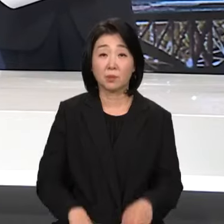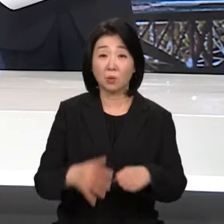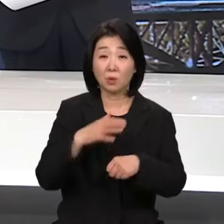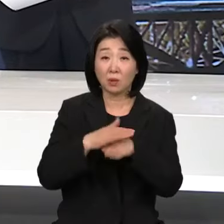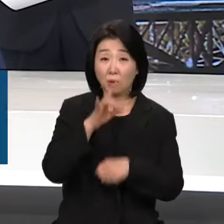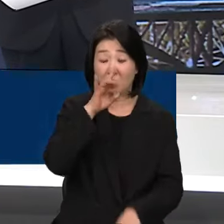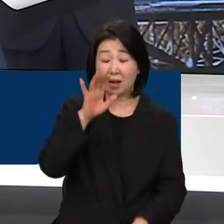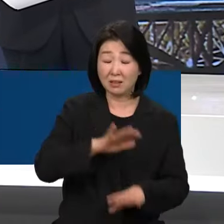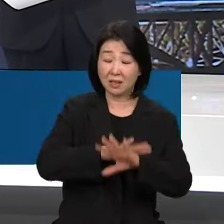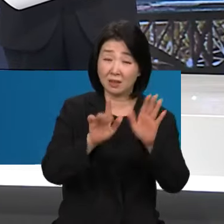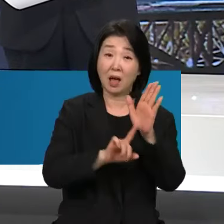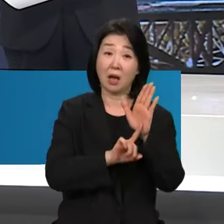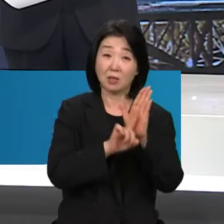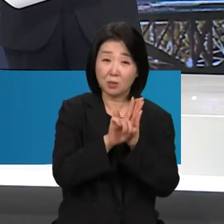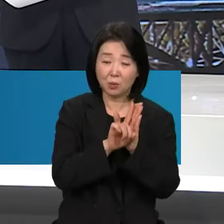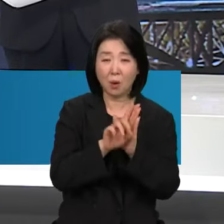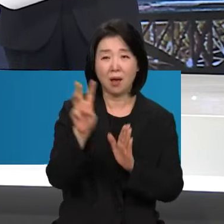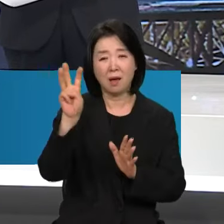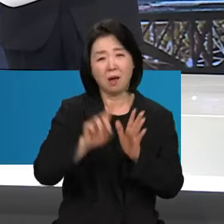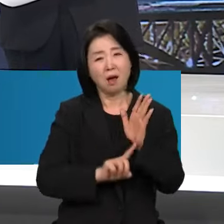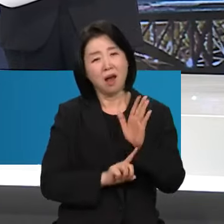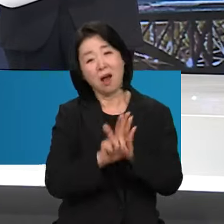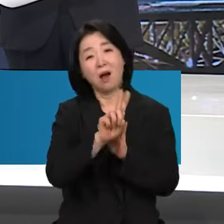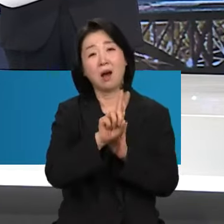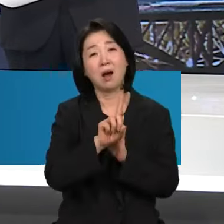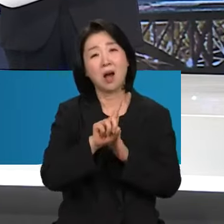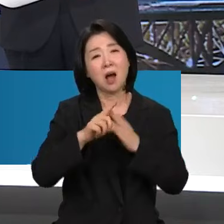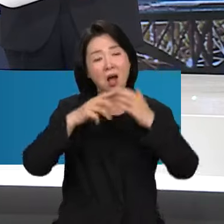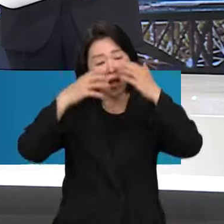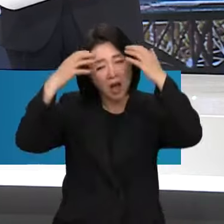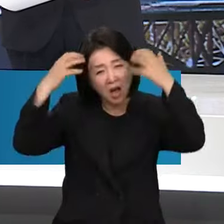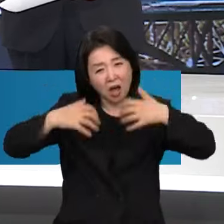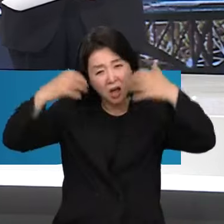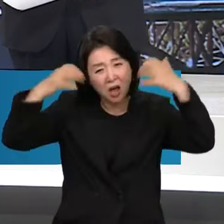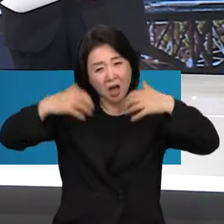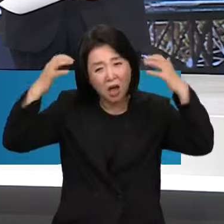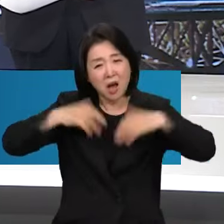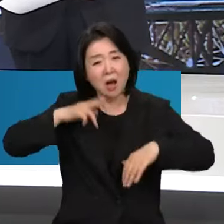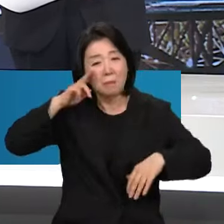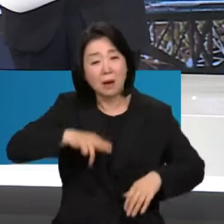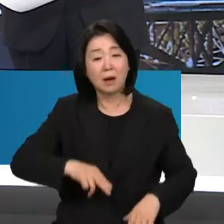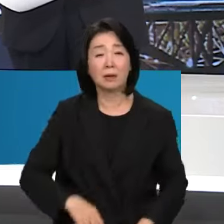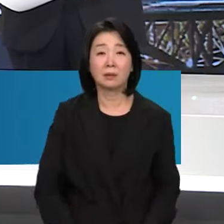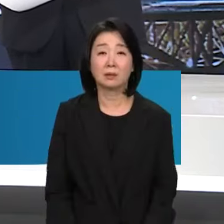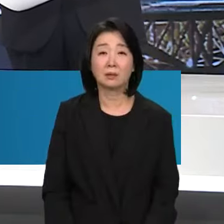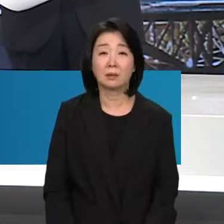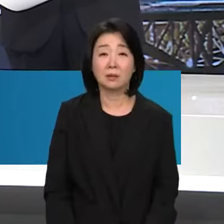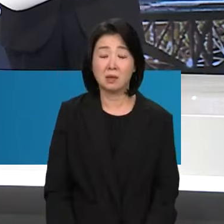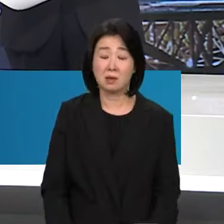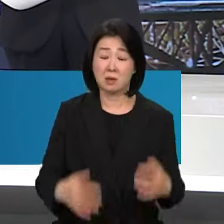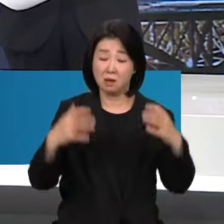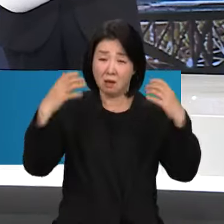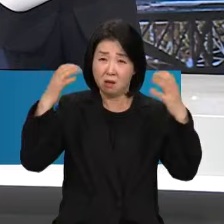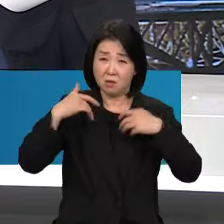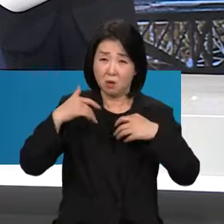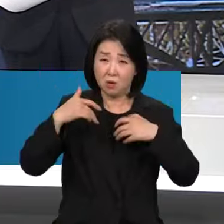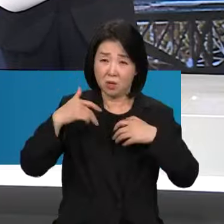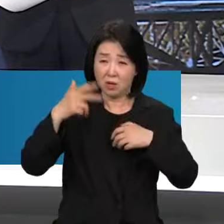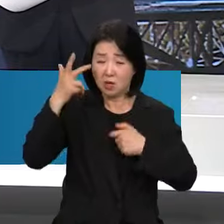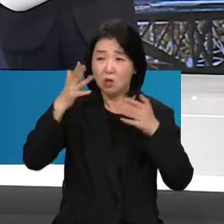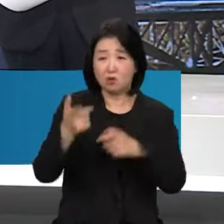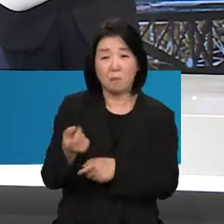오늘 대구와 강릉의 낮 기온이 30도를 넘어서는 등 한낮엔 여름처럼 더웠습니다. 더위가 일주일 정도 일찍 찾아온